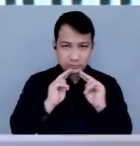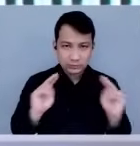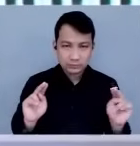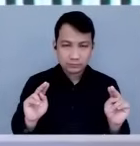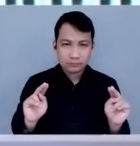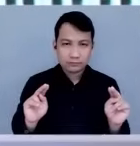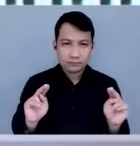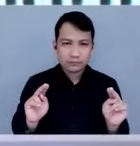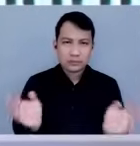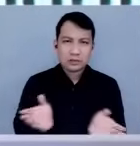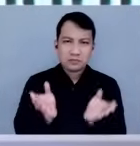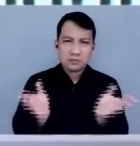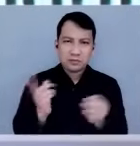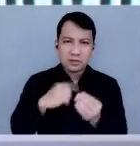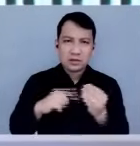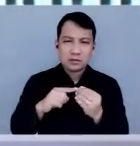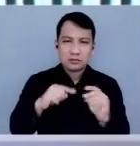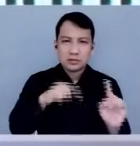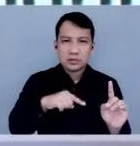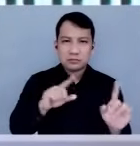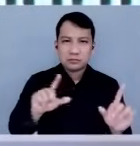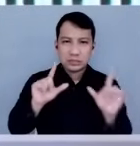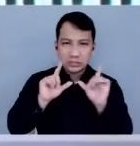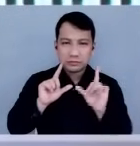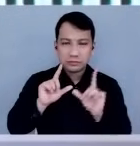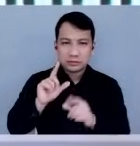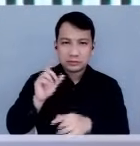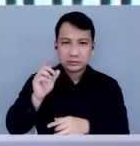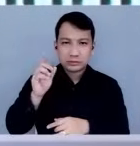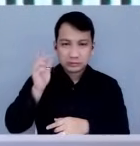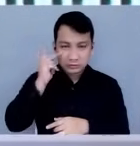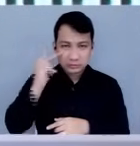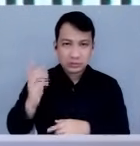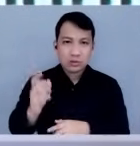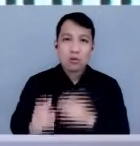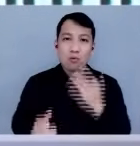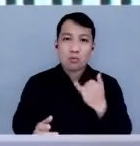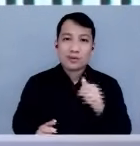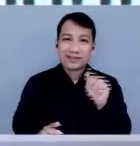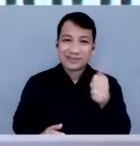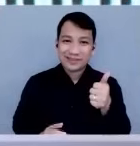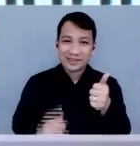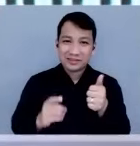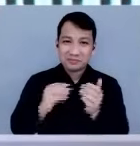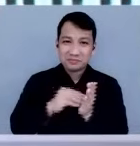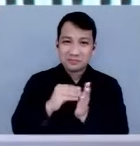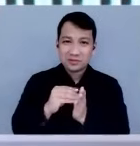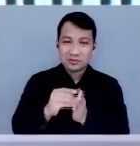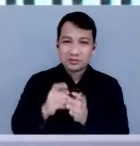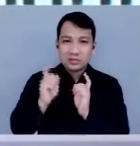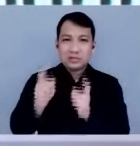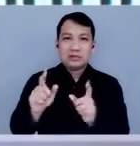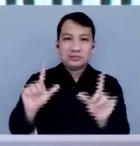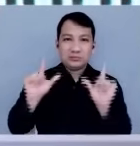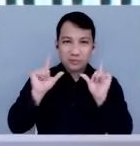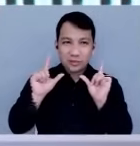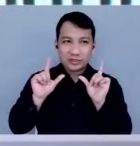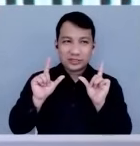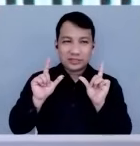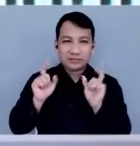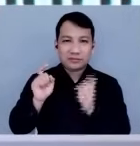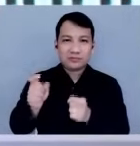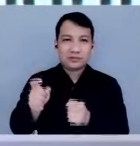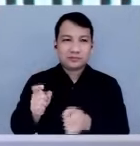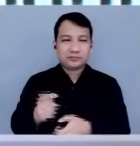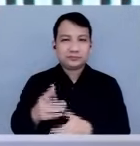Nakakainganyo ang paghahanap kay Pastor Apollo Quiboloy, lalo't 10 milyong piso ang patong niya sa ulo. Kaya ang PNP nakatatanggap